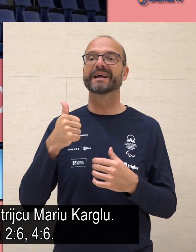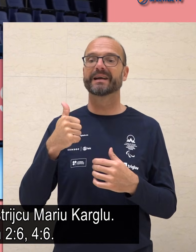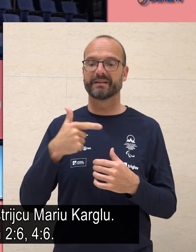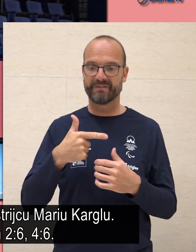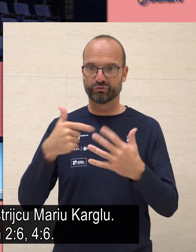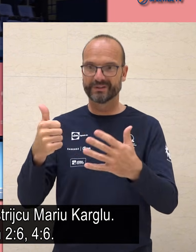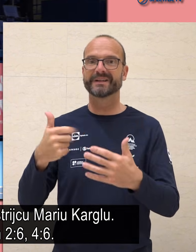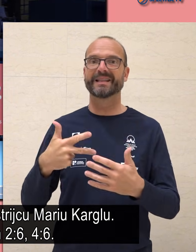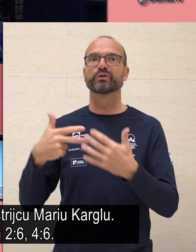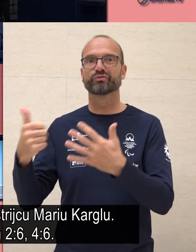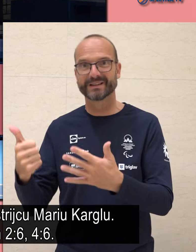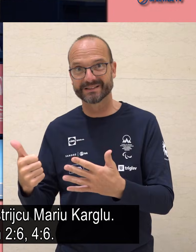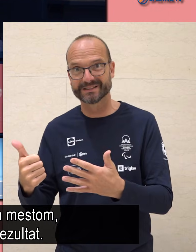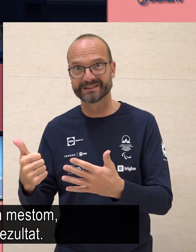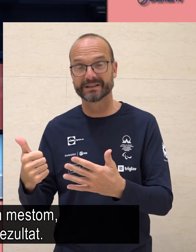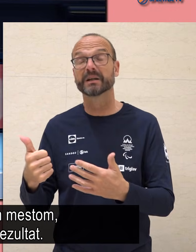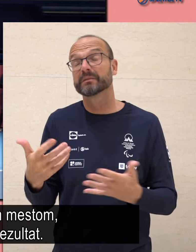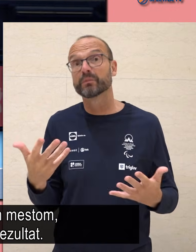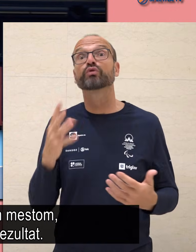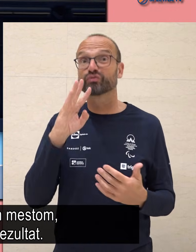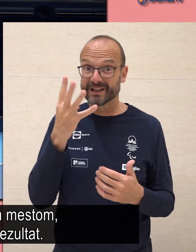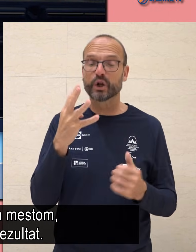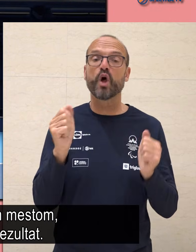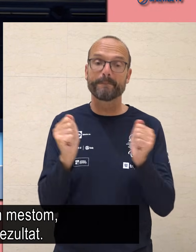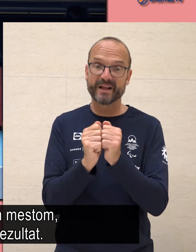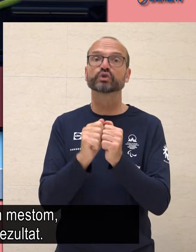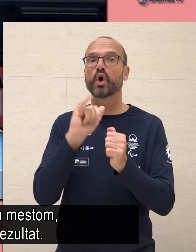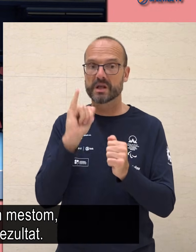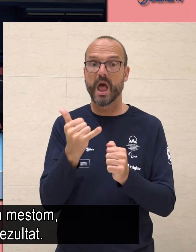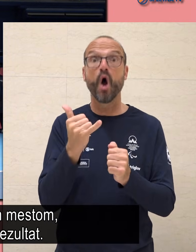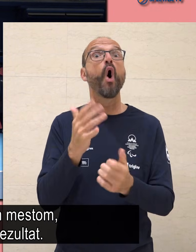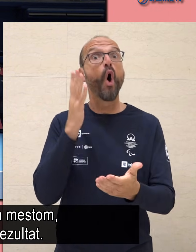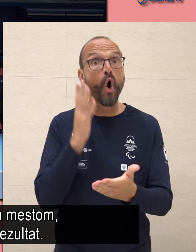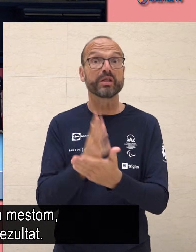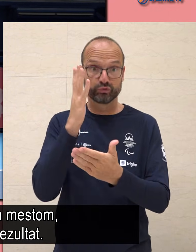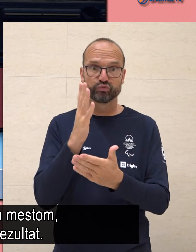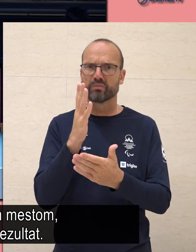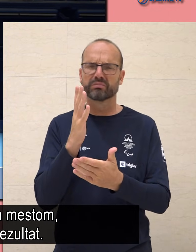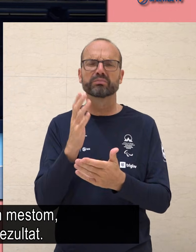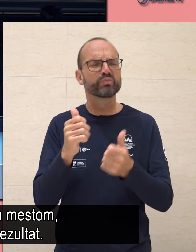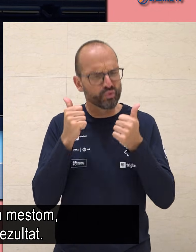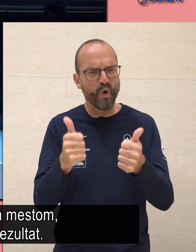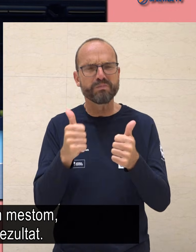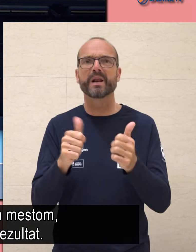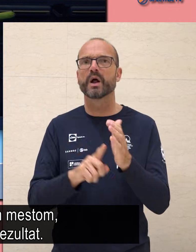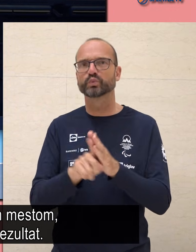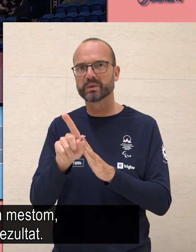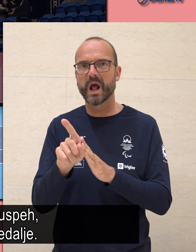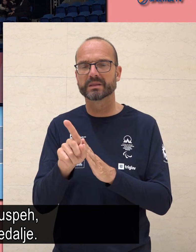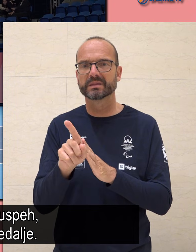2-6. Zdaj vsemu za to mesto je odvisno z dobrim